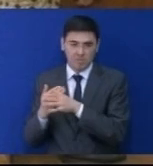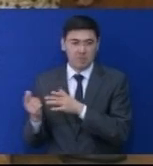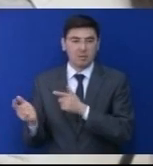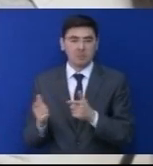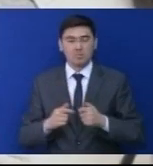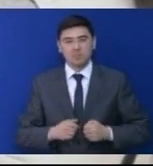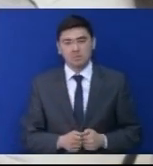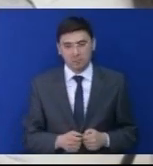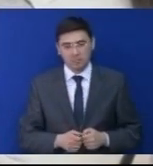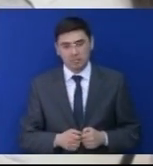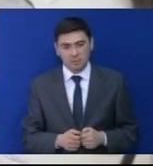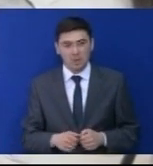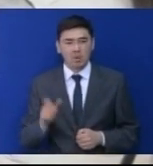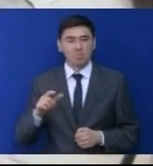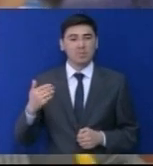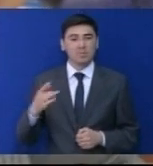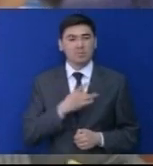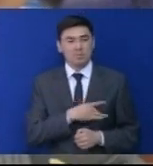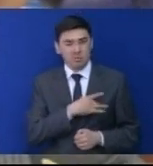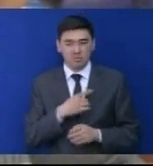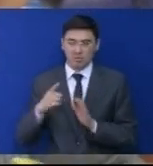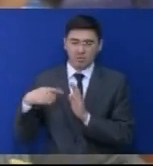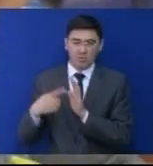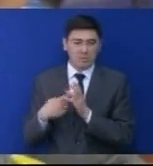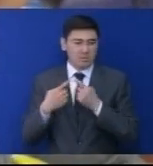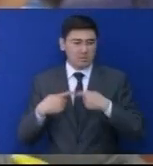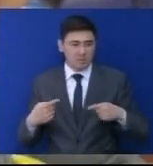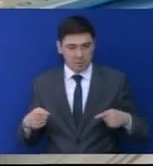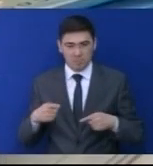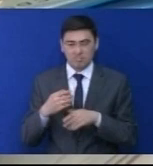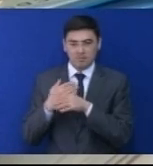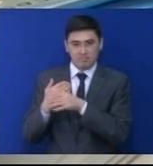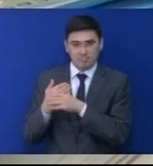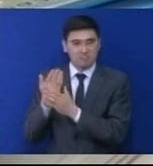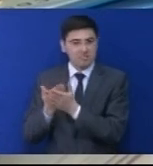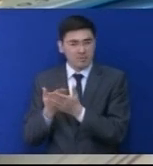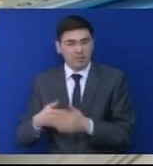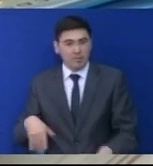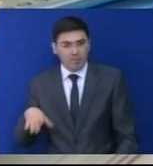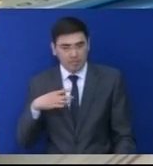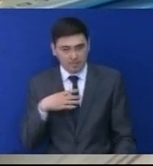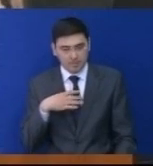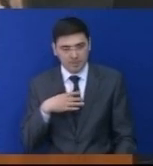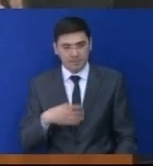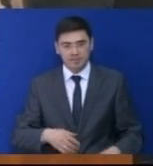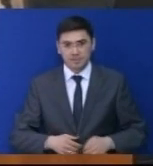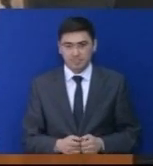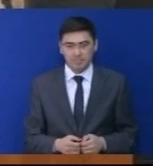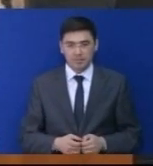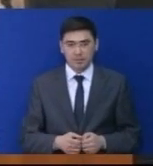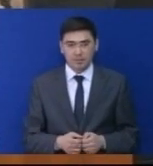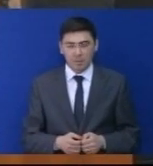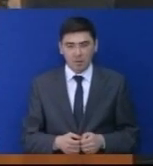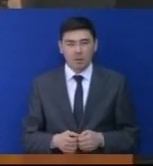аса отбасы өздерін толғандырған жалпы мәселелер бойынша да кеңес алды. Қор өкілдерінің айтуынша мұндай шаралар тұрақты түрде өткізіледі. Бұл